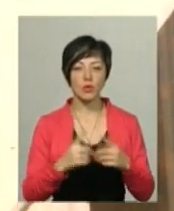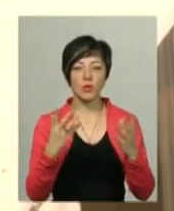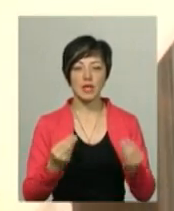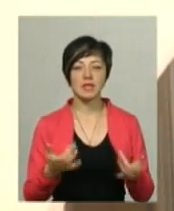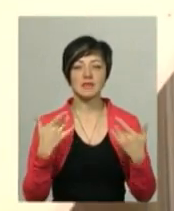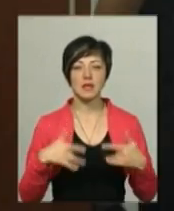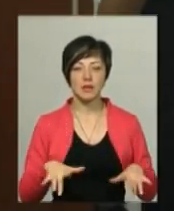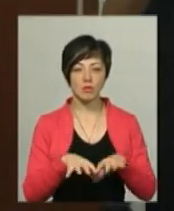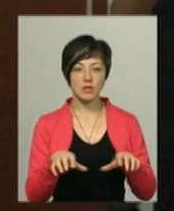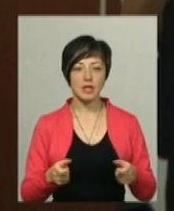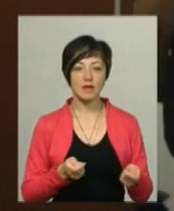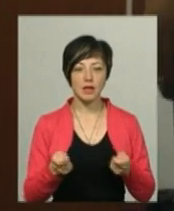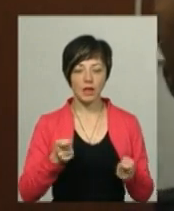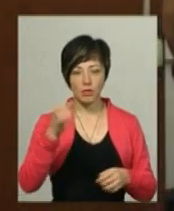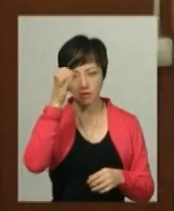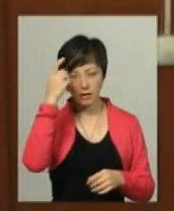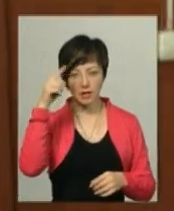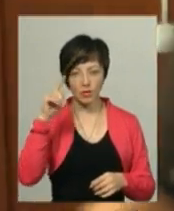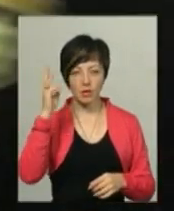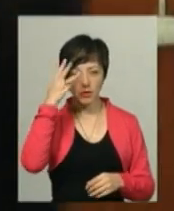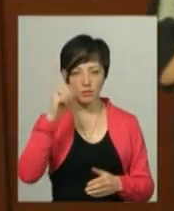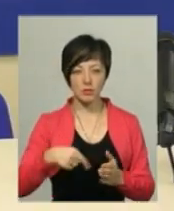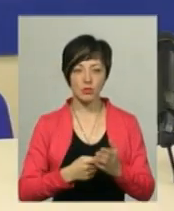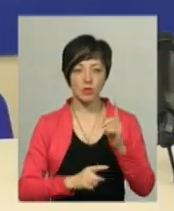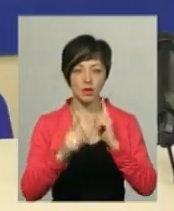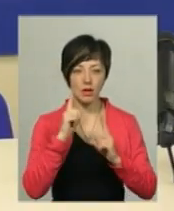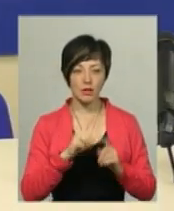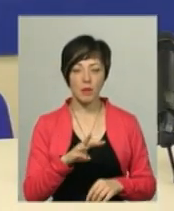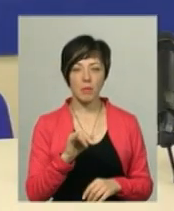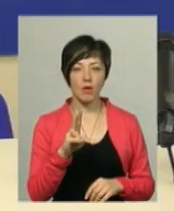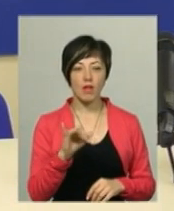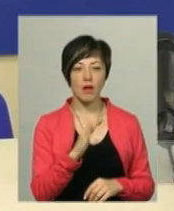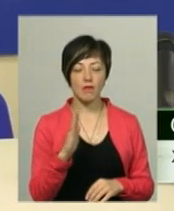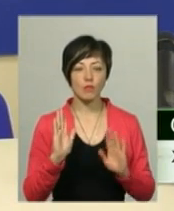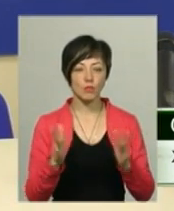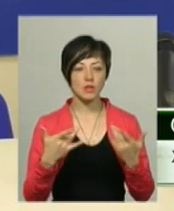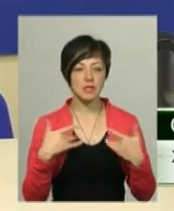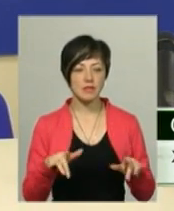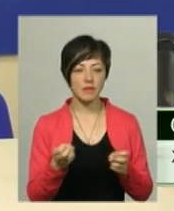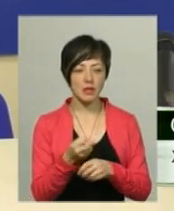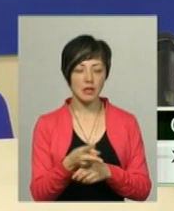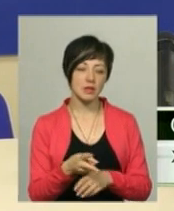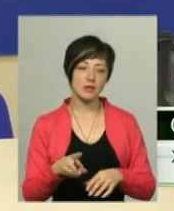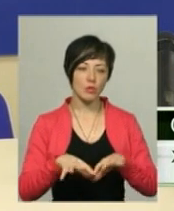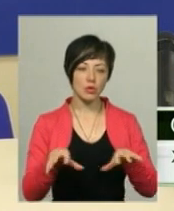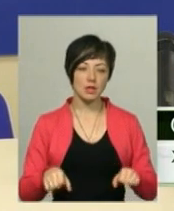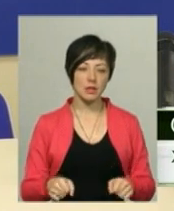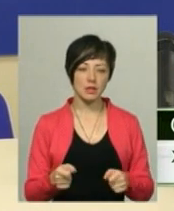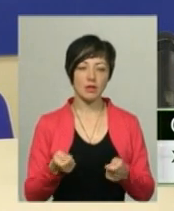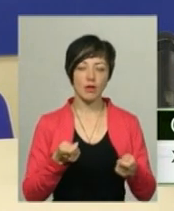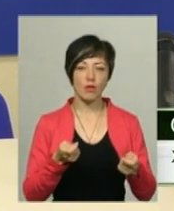з посади керівника Департаменту освіти та науки Хмельницької міської ради. Миколаєв буде звільнений з посади директора Департаменту освіти і